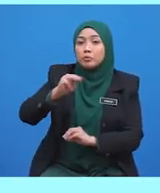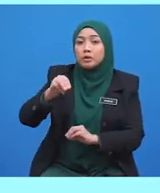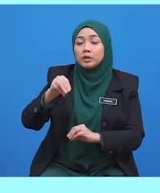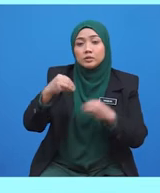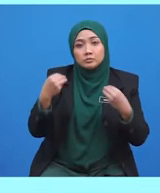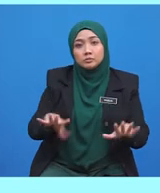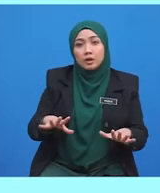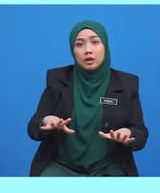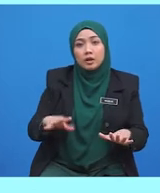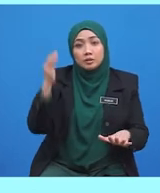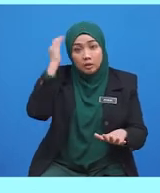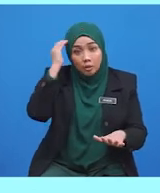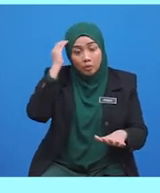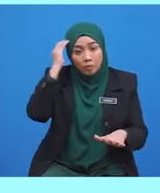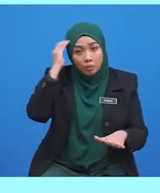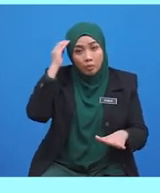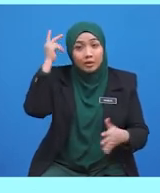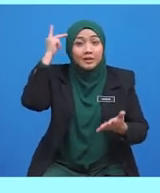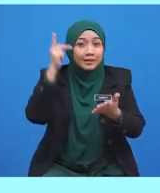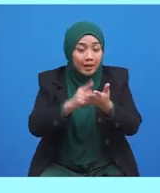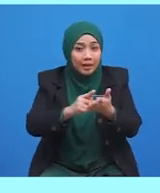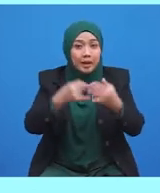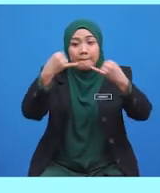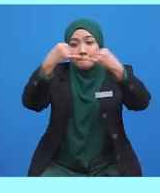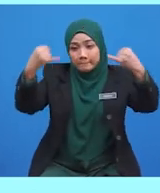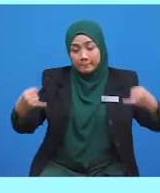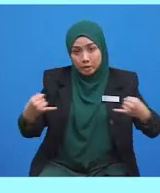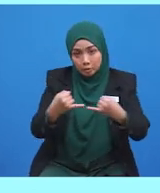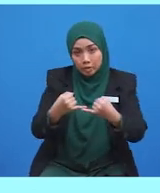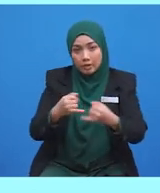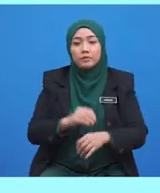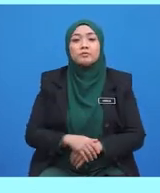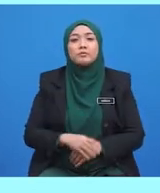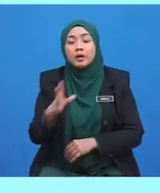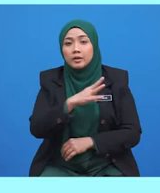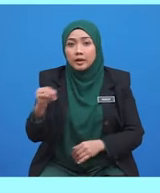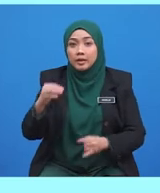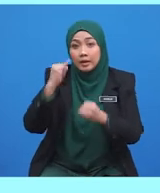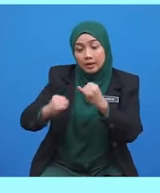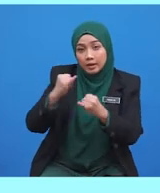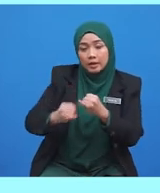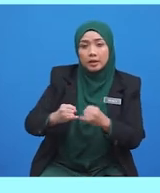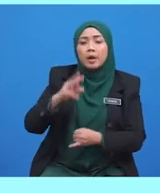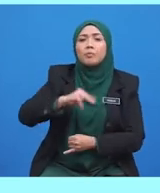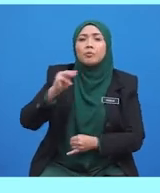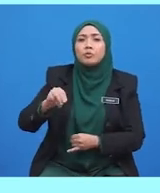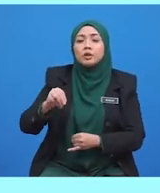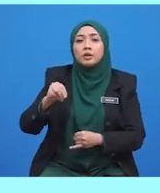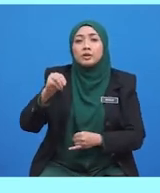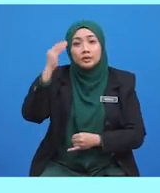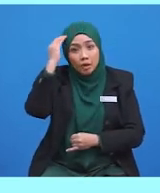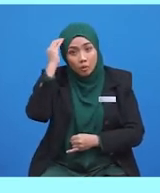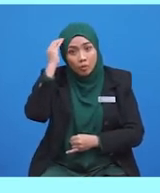berjaya kenali juga piktograf. Dan yang terakhir, murid telah